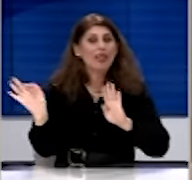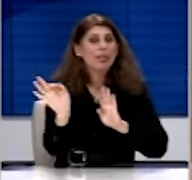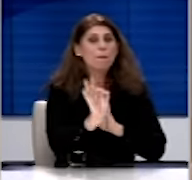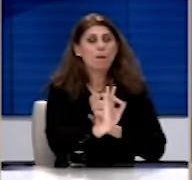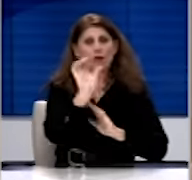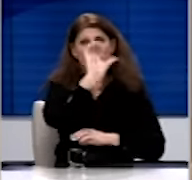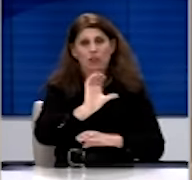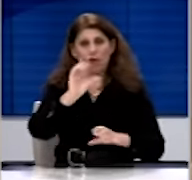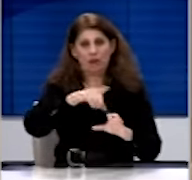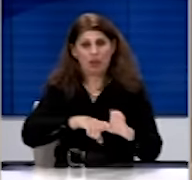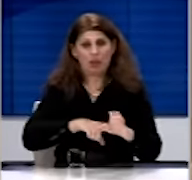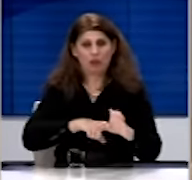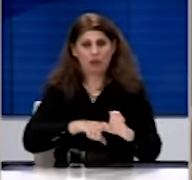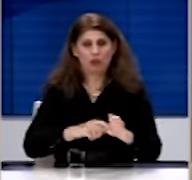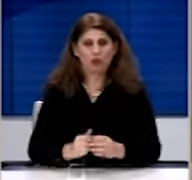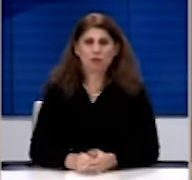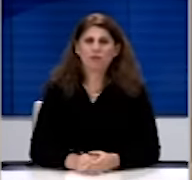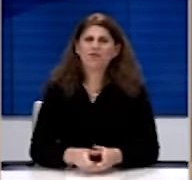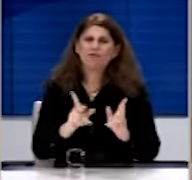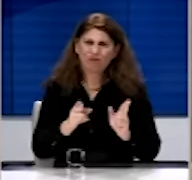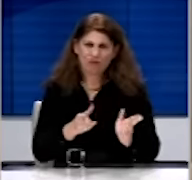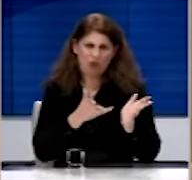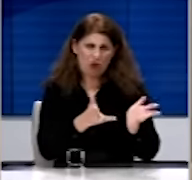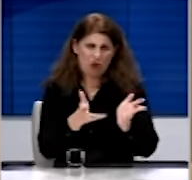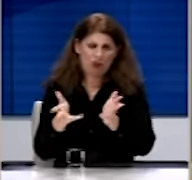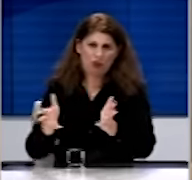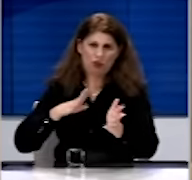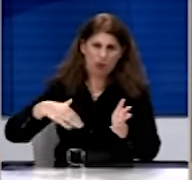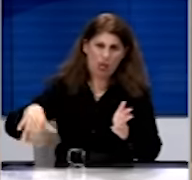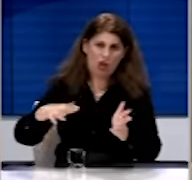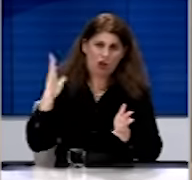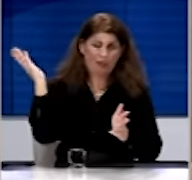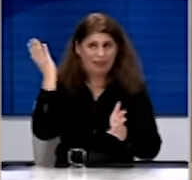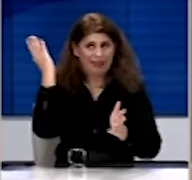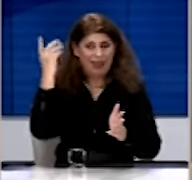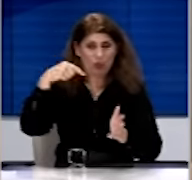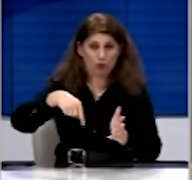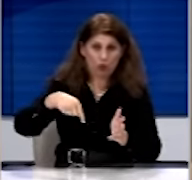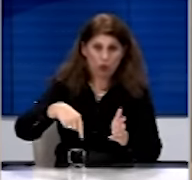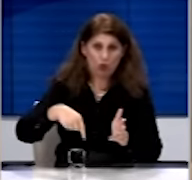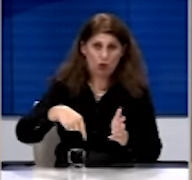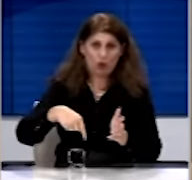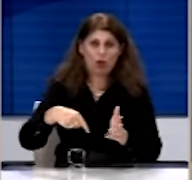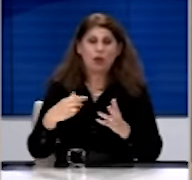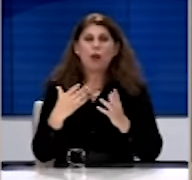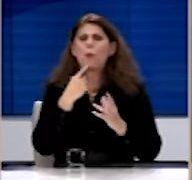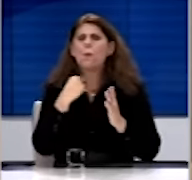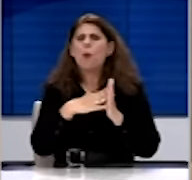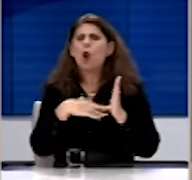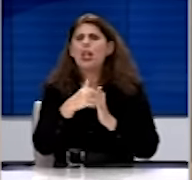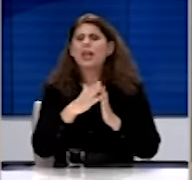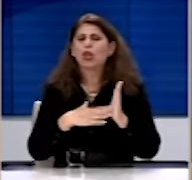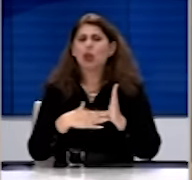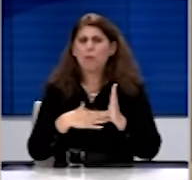Ένωσης. Και πάψτε να κοροϊδεύετε το λαό ότι τάχα τώρα με τα πολύχρωμα τιμολόγια